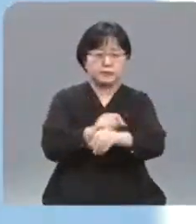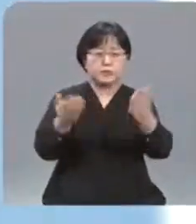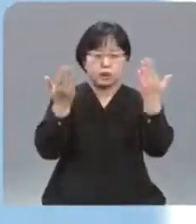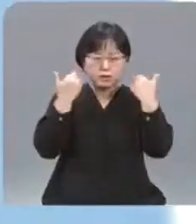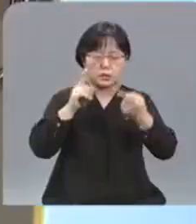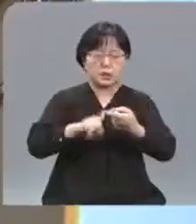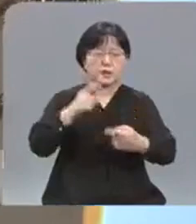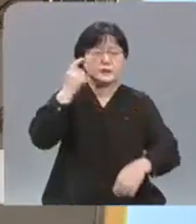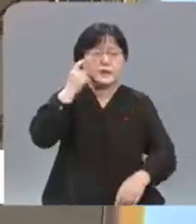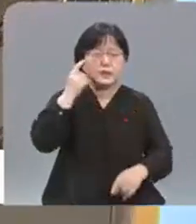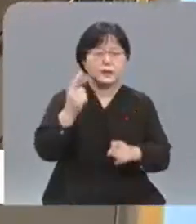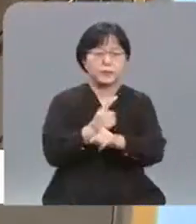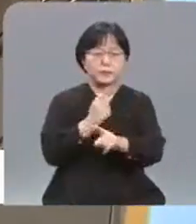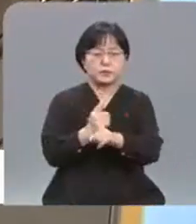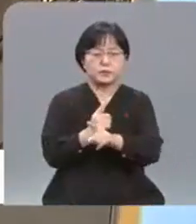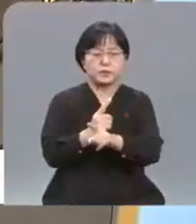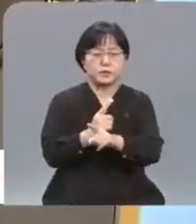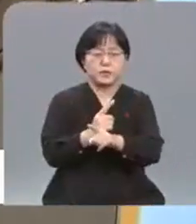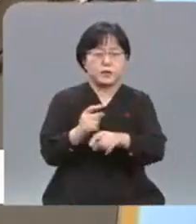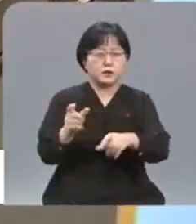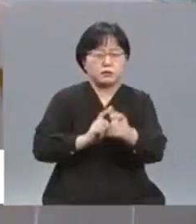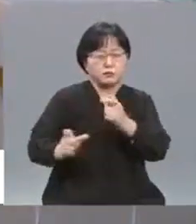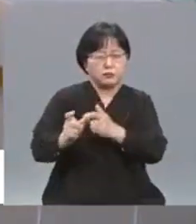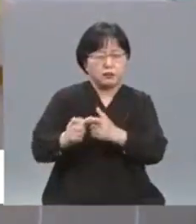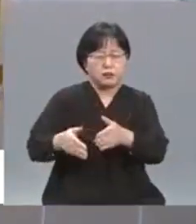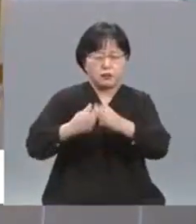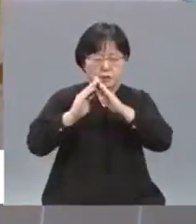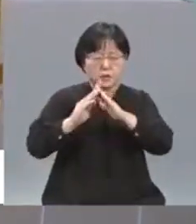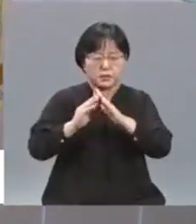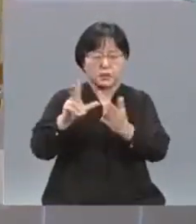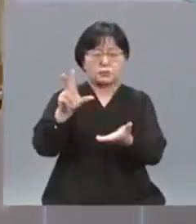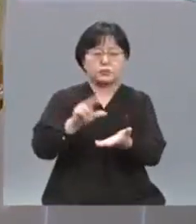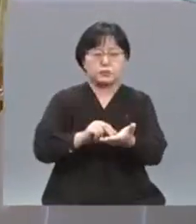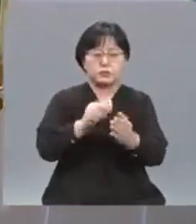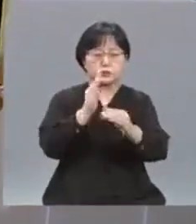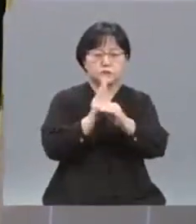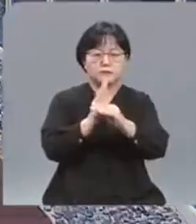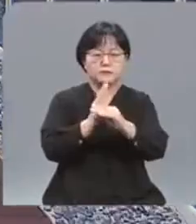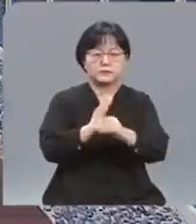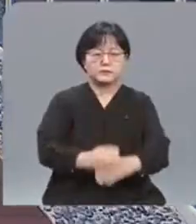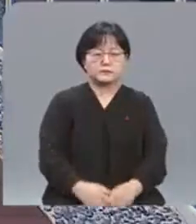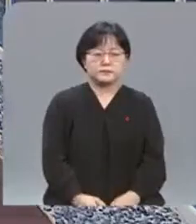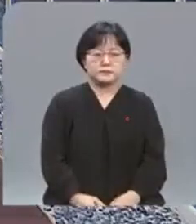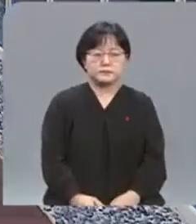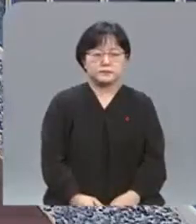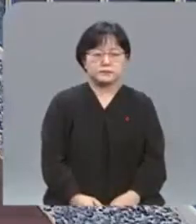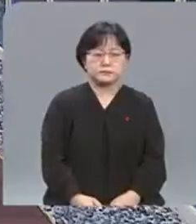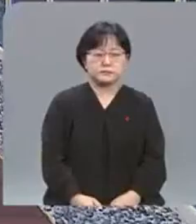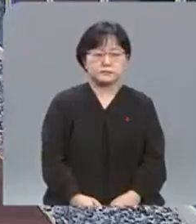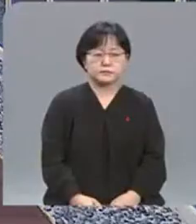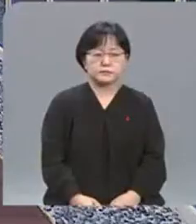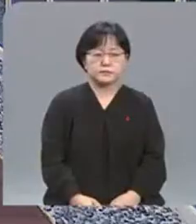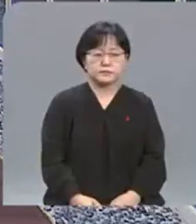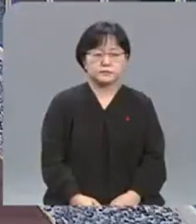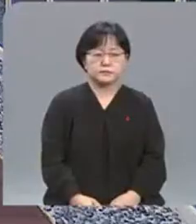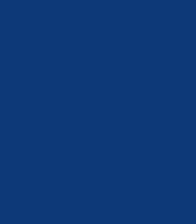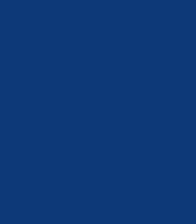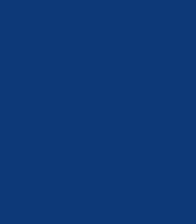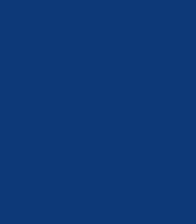특수학교에 대한 인식 개선과 함께 추가 특수학교 건립이 과제가 되고 있습니다. KBS 뉴스 곽선정입니다.